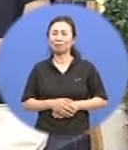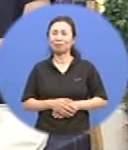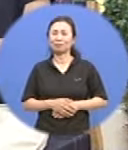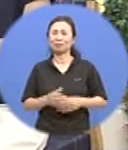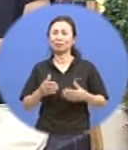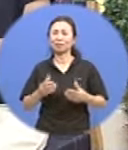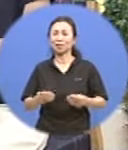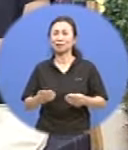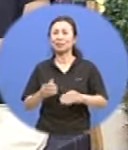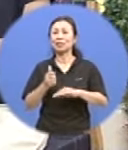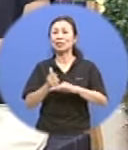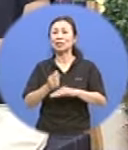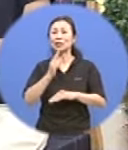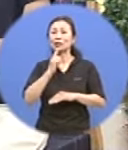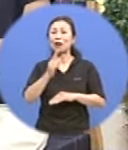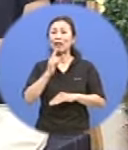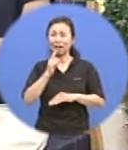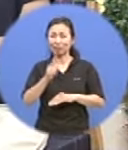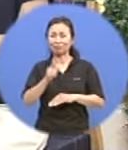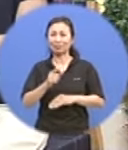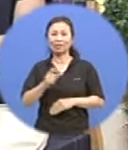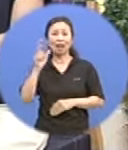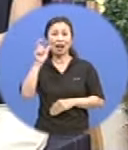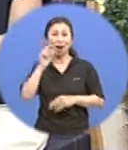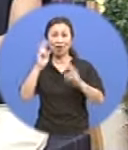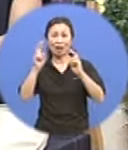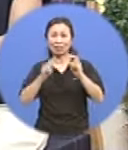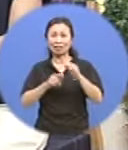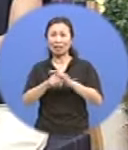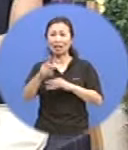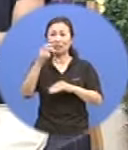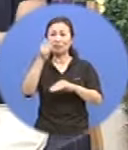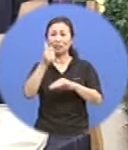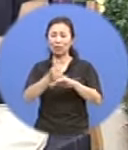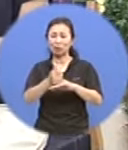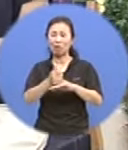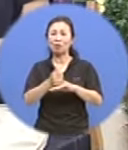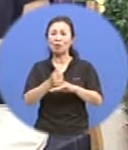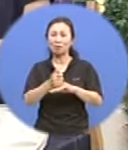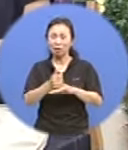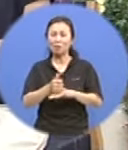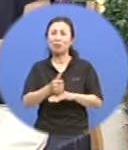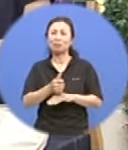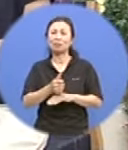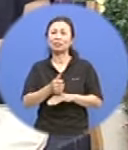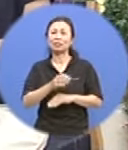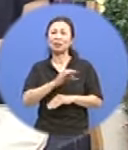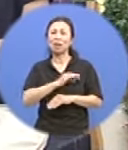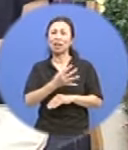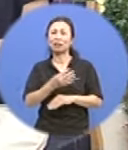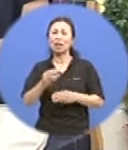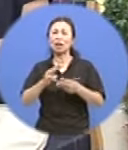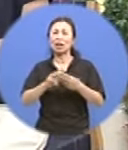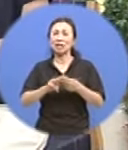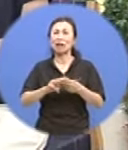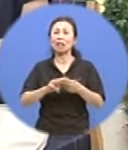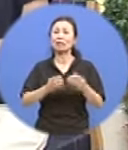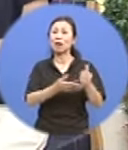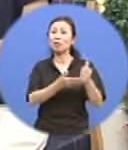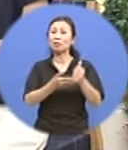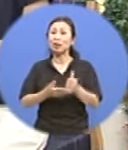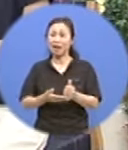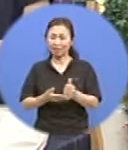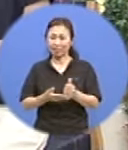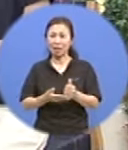ございました。 以上、知事と語る花王株式会社代表取締役社長執行役員の澤田道隆さんをゲストに迎